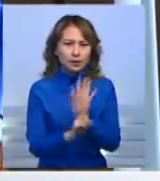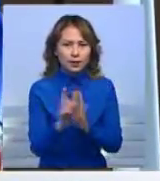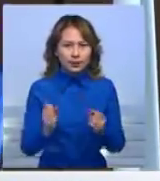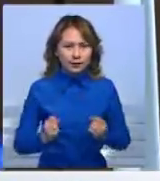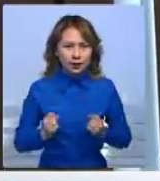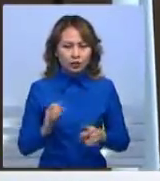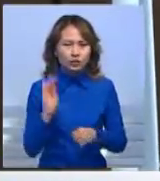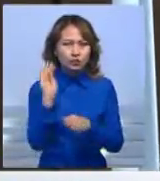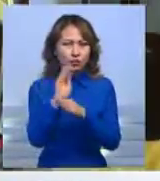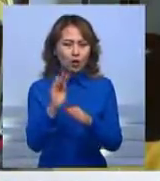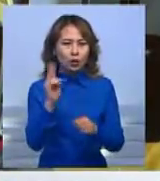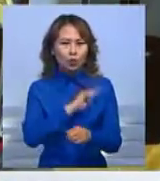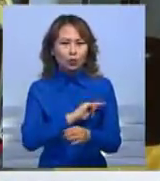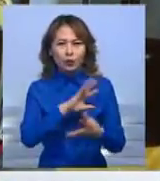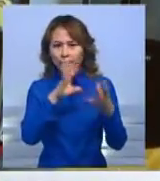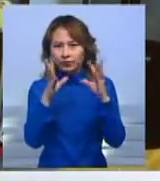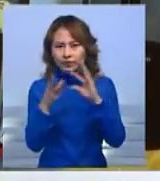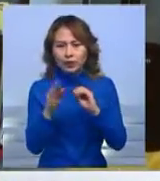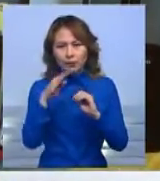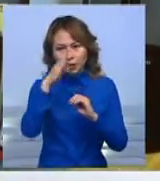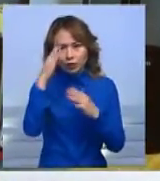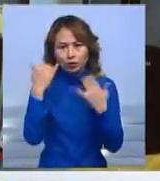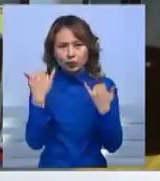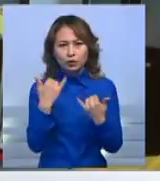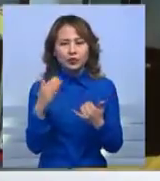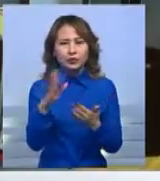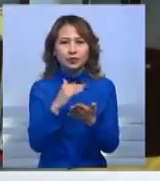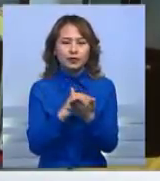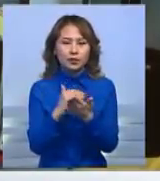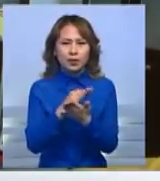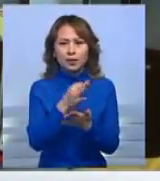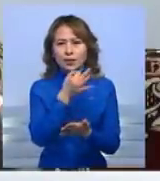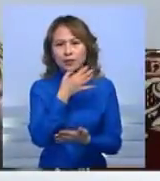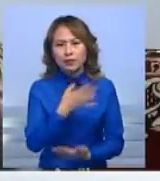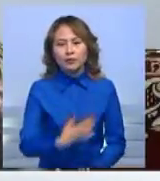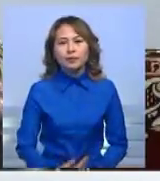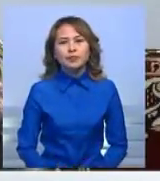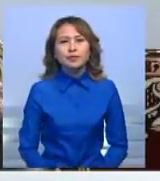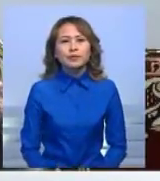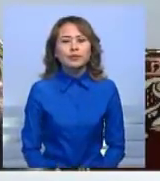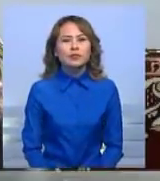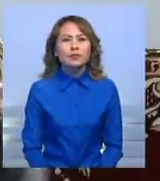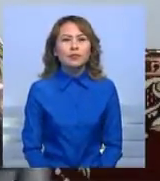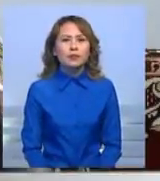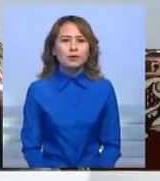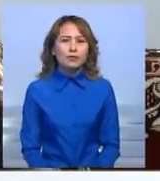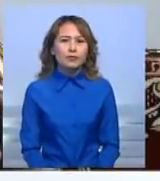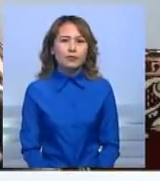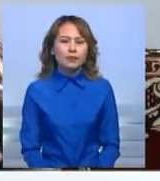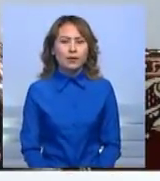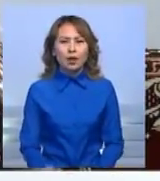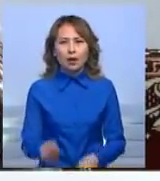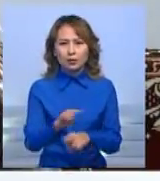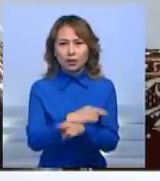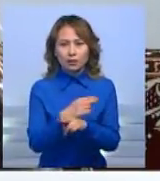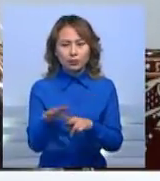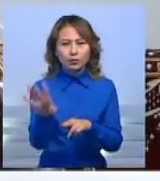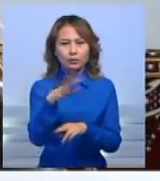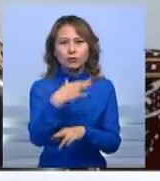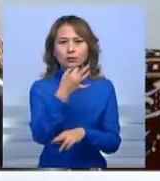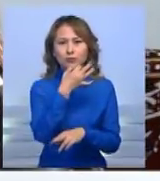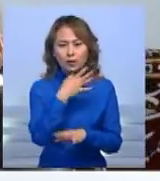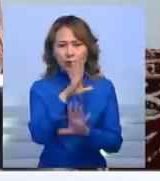Ал жұмыс нәтижесіне ата-аналар қазірдің өзінде жоғары баға беруде. Тәрбиешілердің де жұмыс жасауы жақсы,